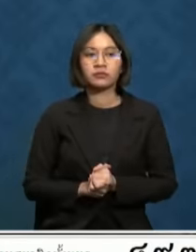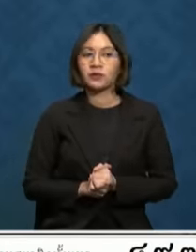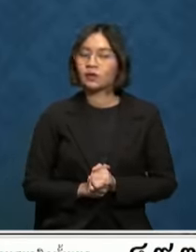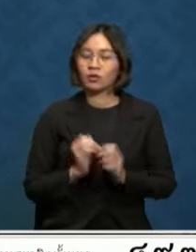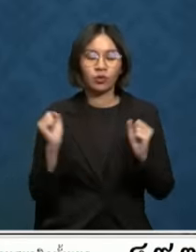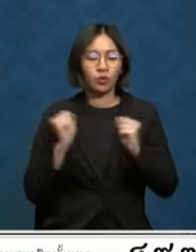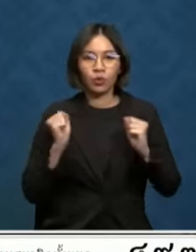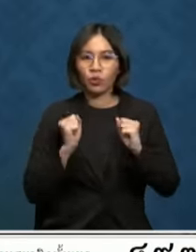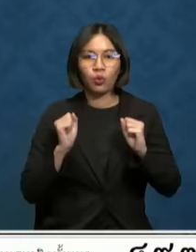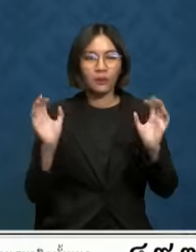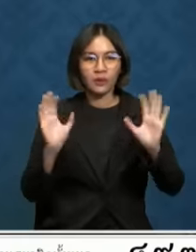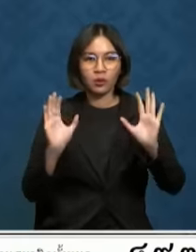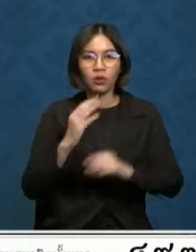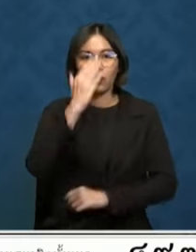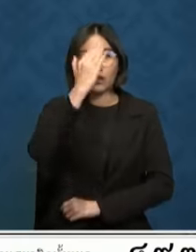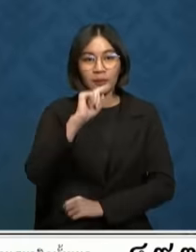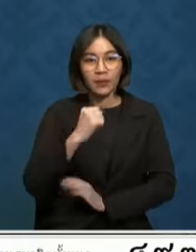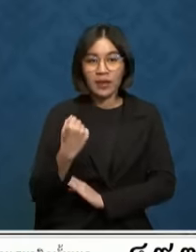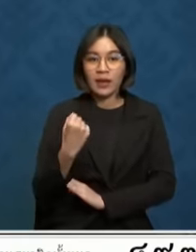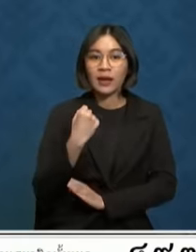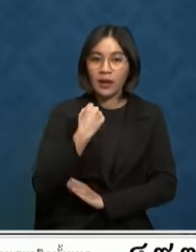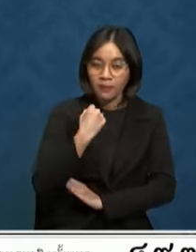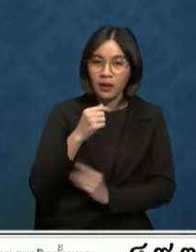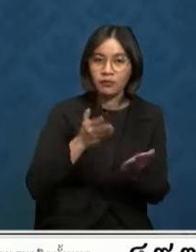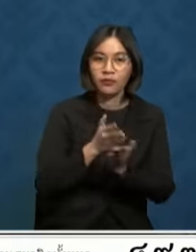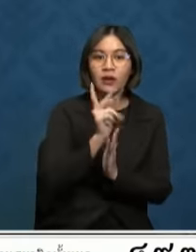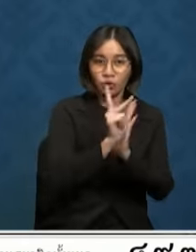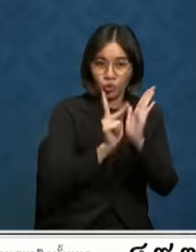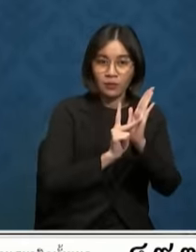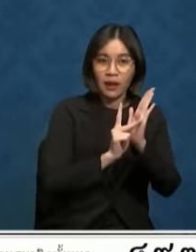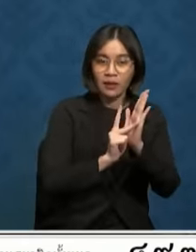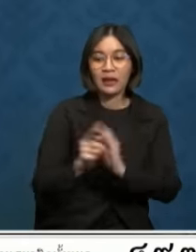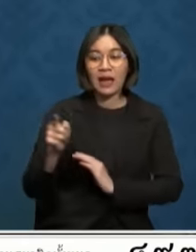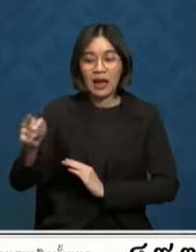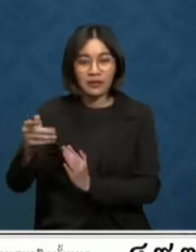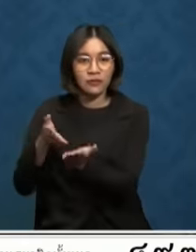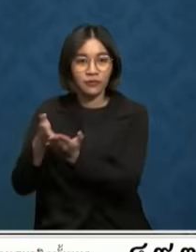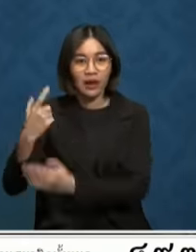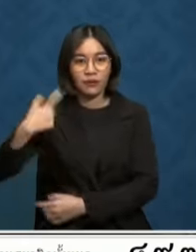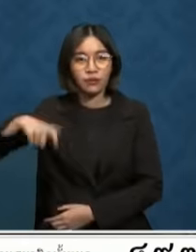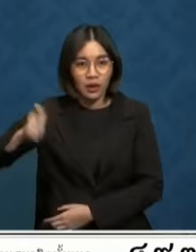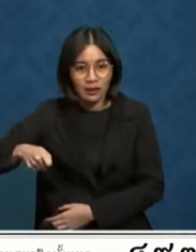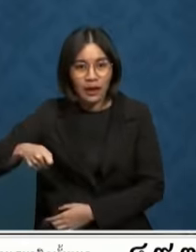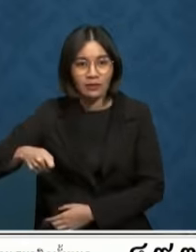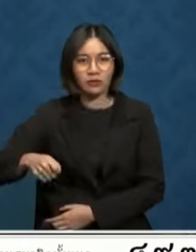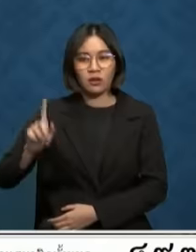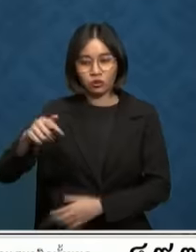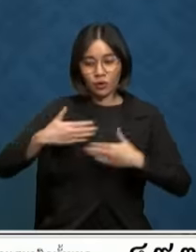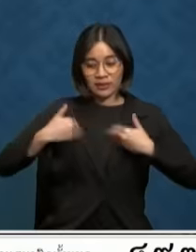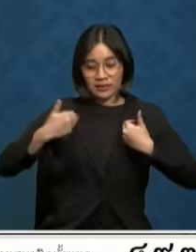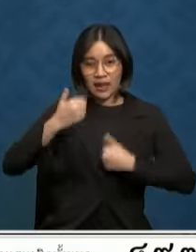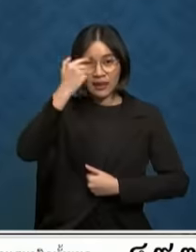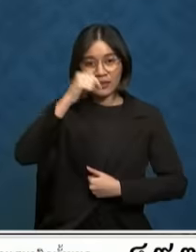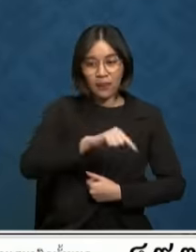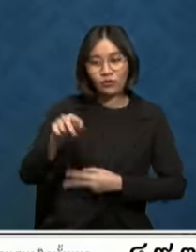ไม่ต้องกลัวเพราะเราอำนาจนิติบัญญัติท่านนิดตุลาการตุลาการต้องดีใจครับพวกเราได้